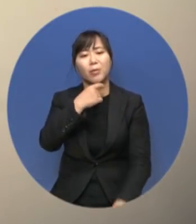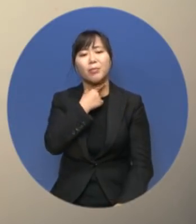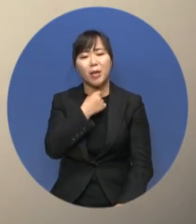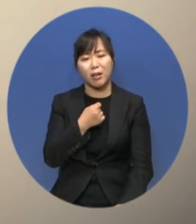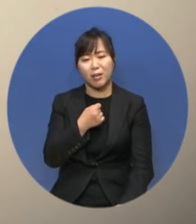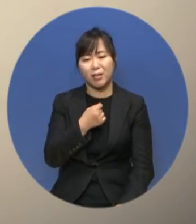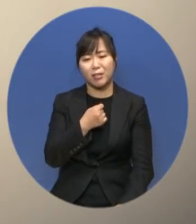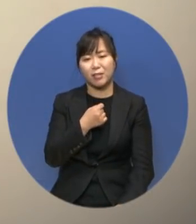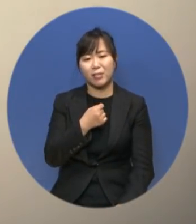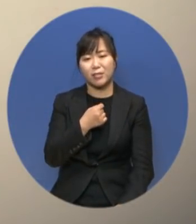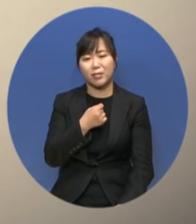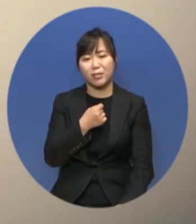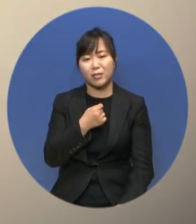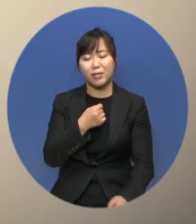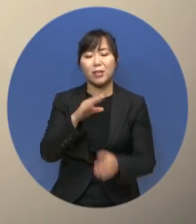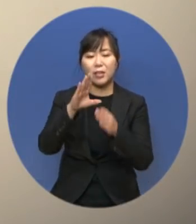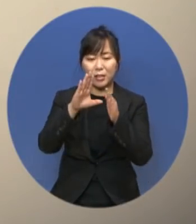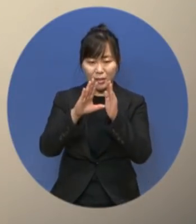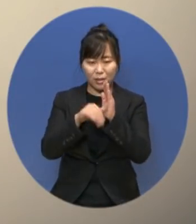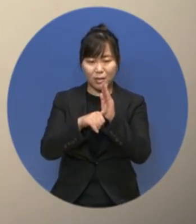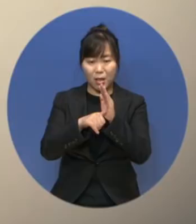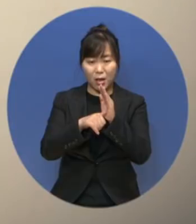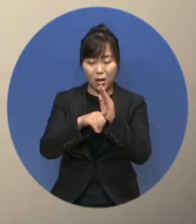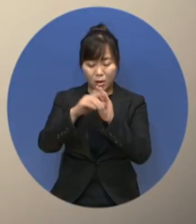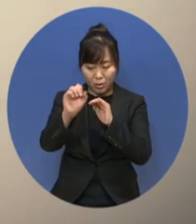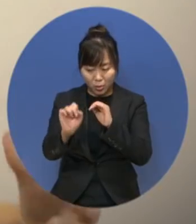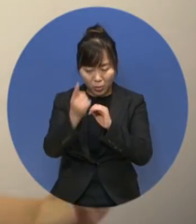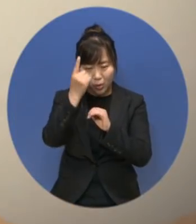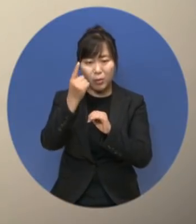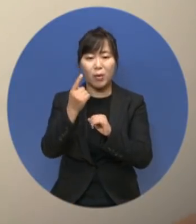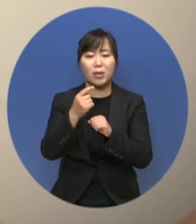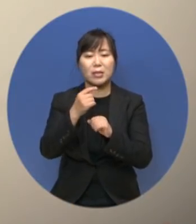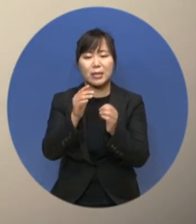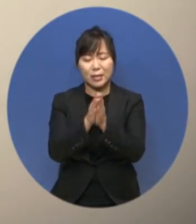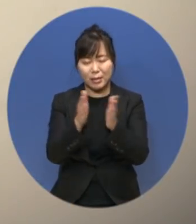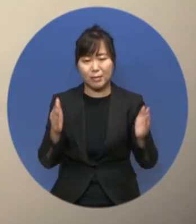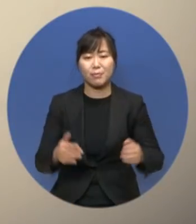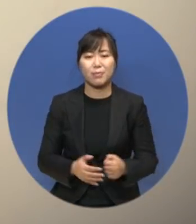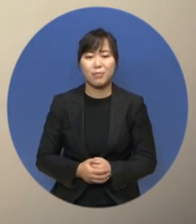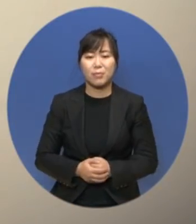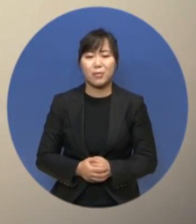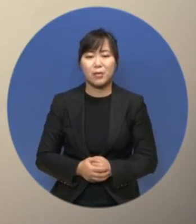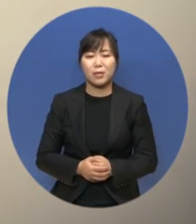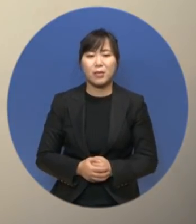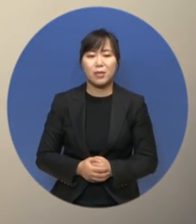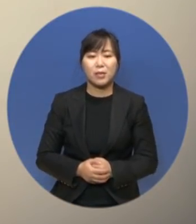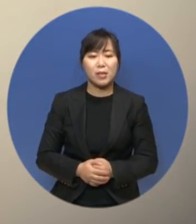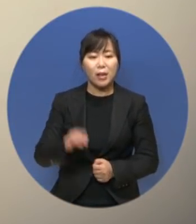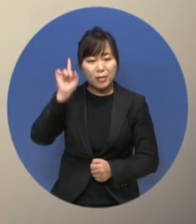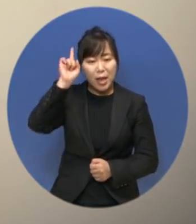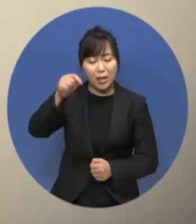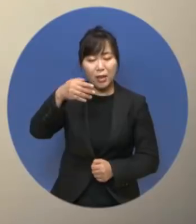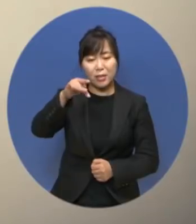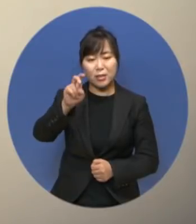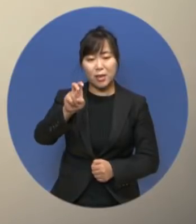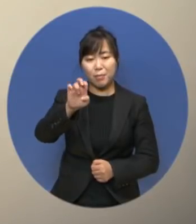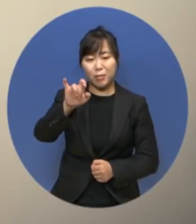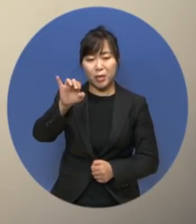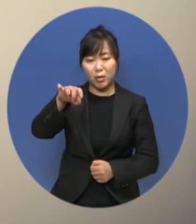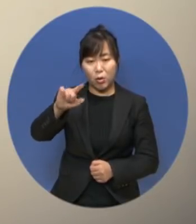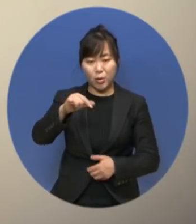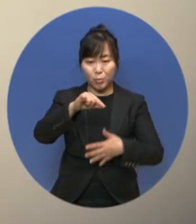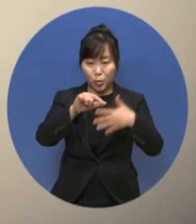싶다. 그래서 그때 이제 인연이 돼가지고 시작을 하게 됐죠. 내일은 챔피언이라는 프로그램에서